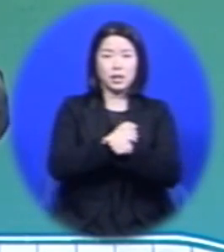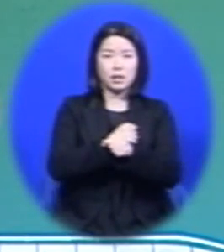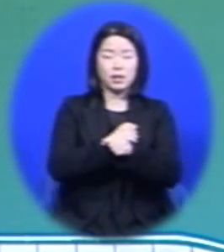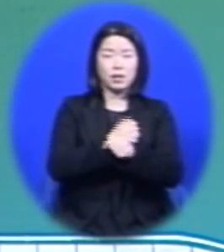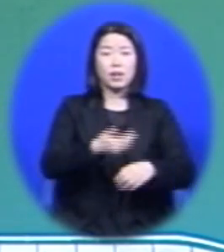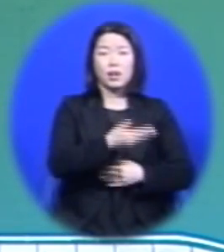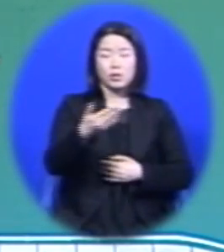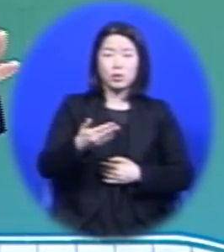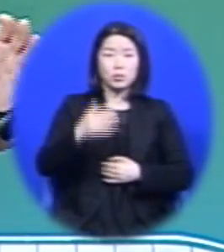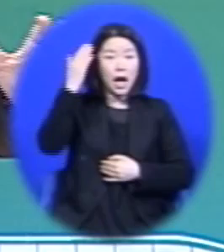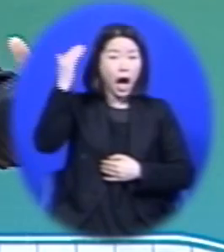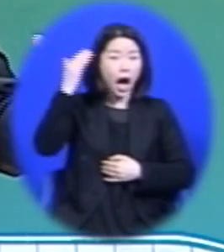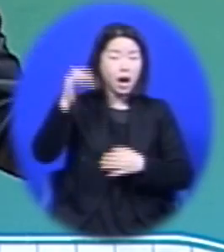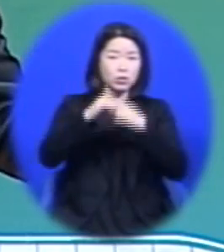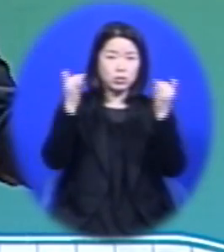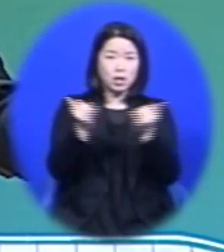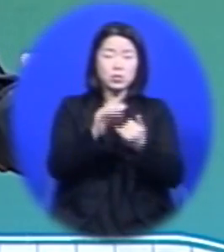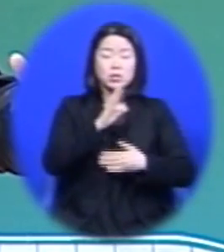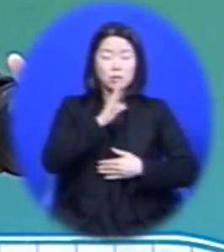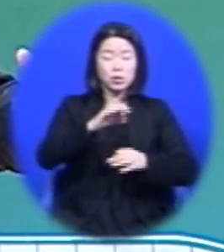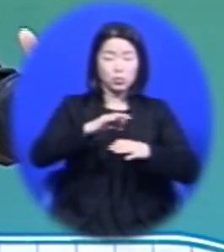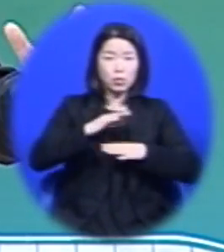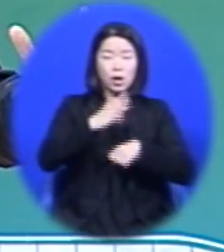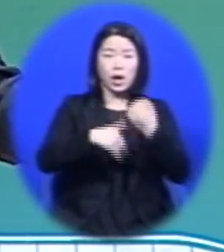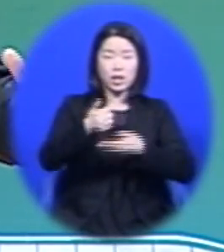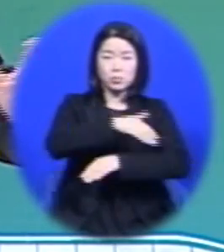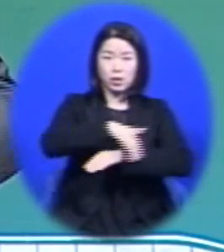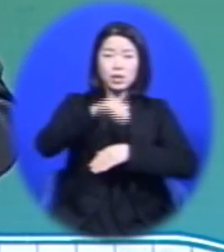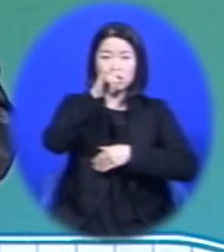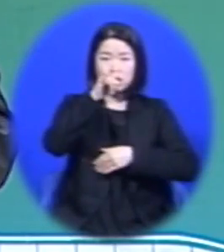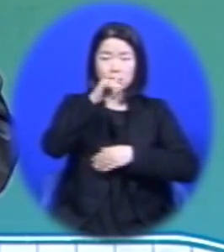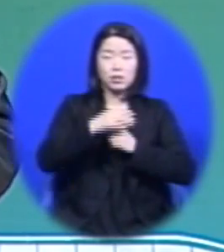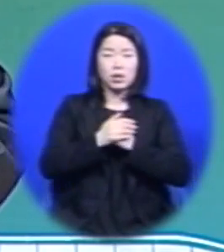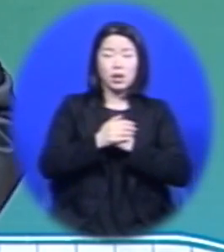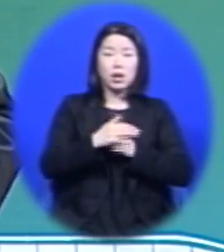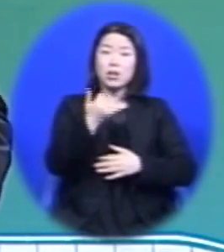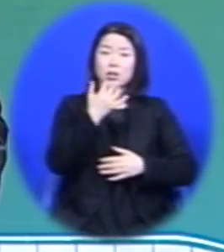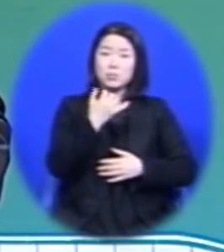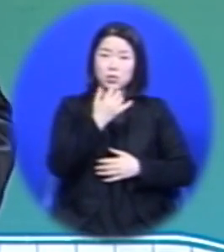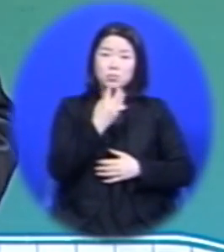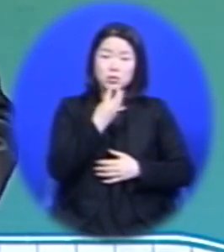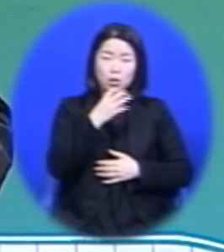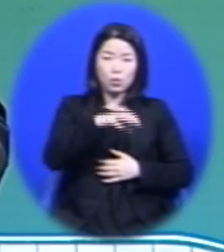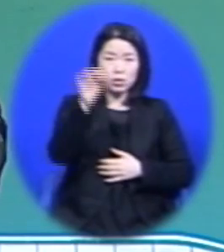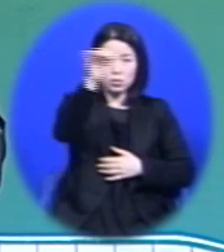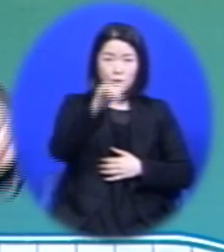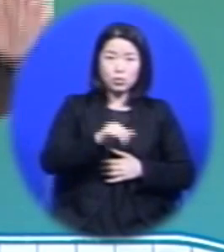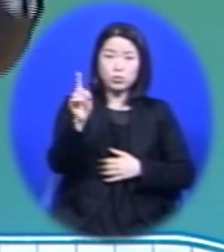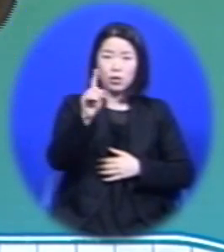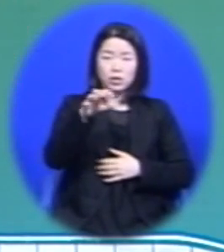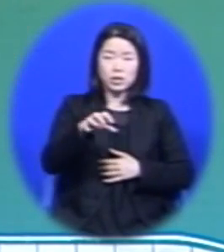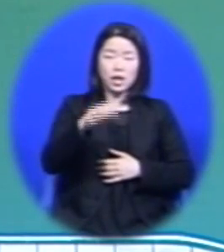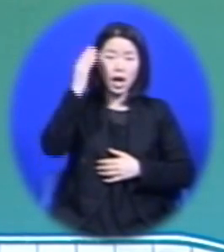여러분, 우리 한국 사회는 참 놀라운 하나님의 계획이 있습니다. 서울을 비롯해서 전국 어디다